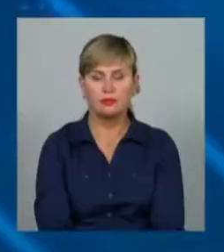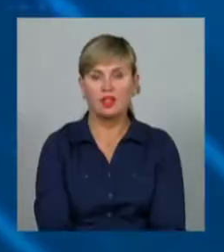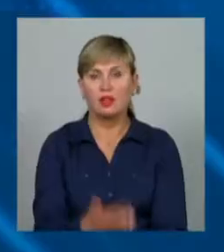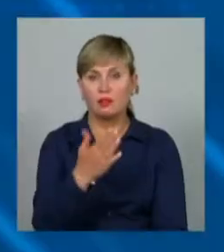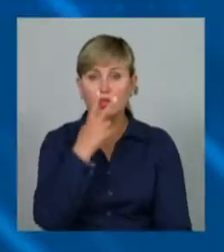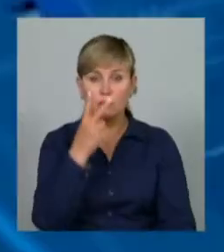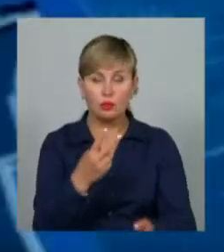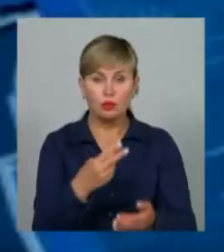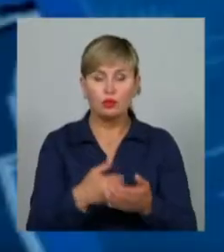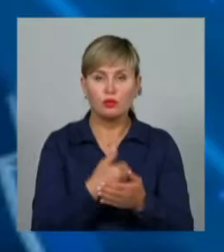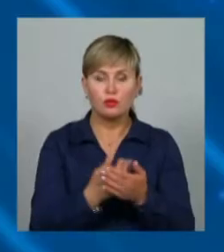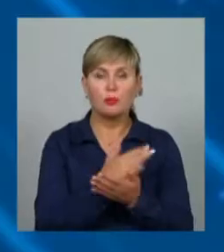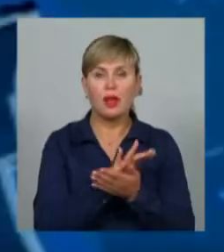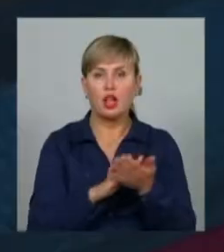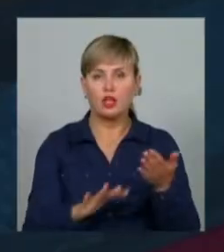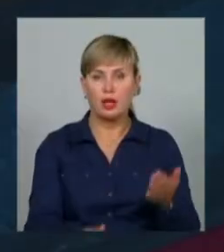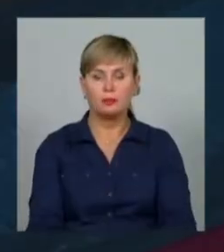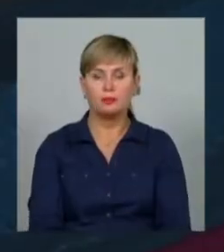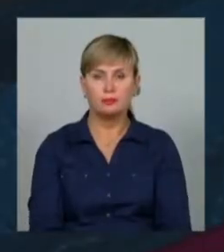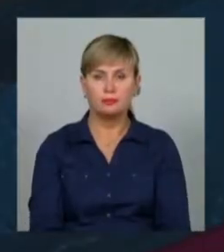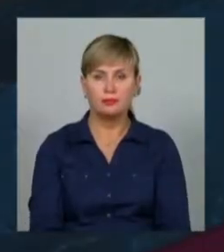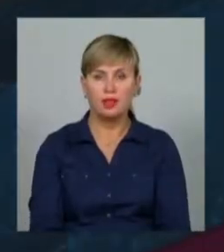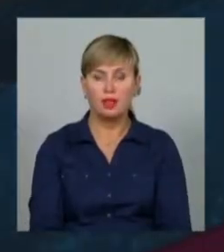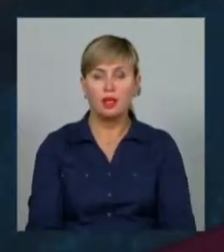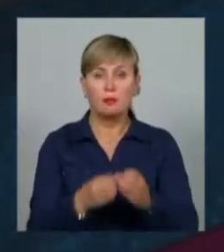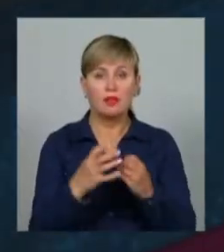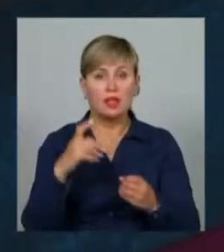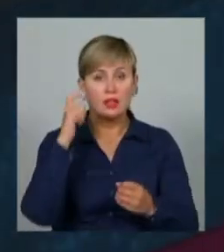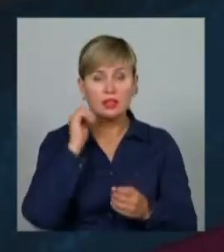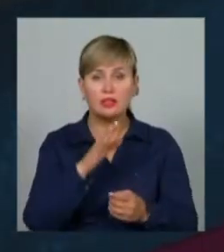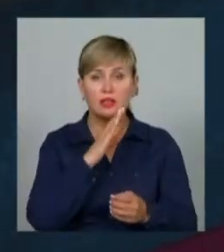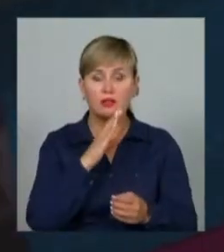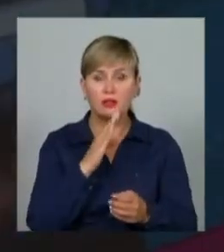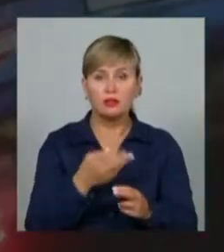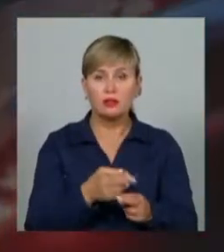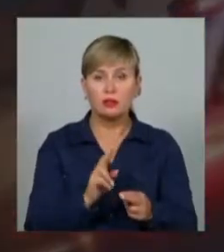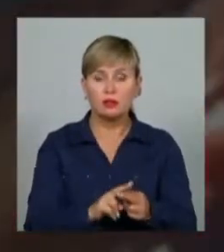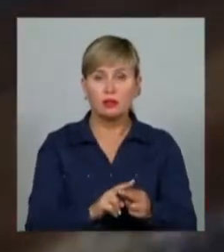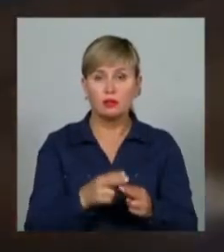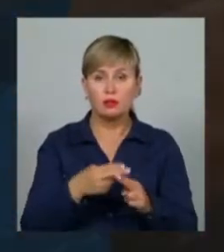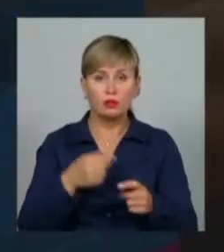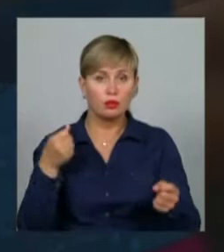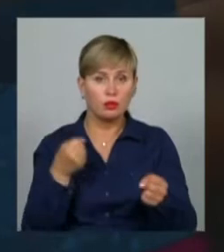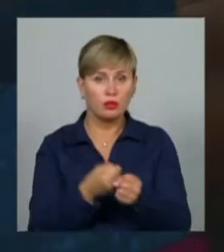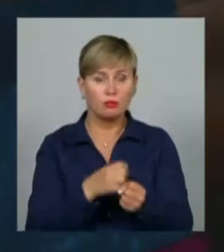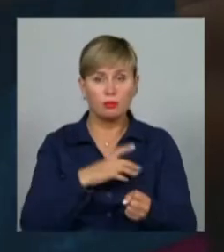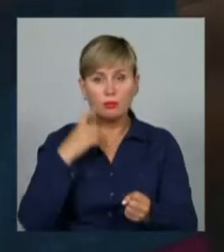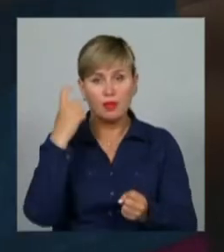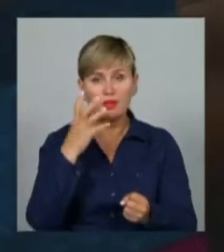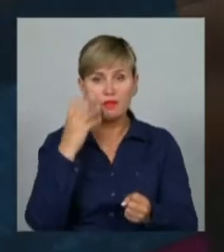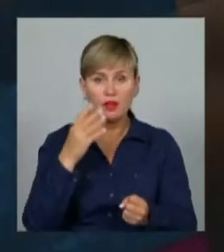Вы смотрите новости, мы продолжаем. 15-летняя девочка, которую на угнанном авто сбил пьяный лихач в